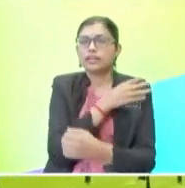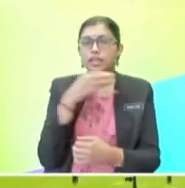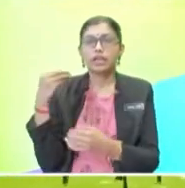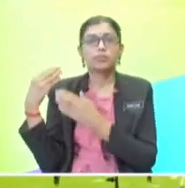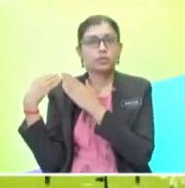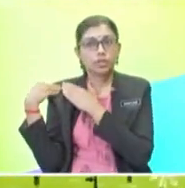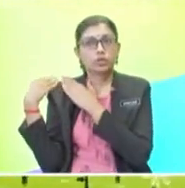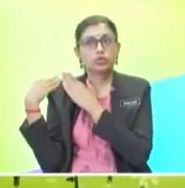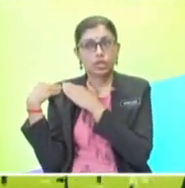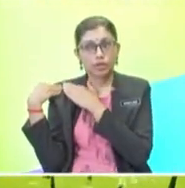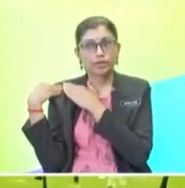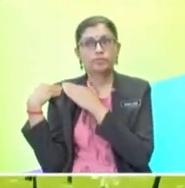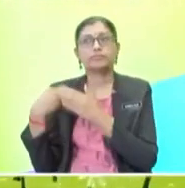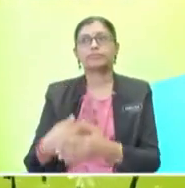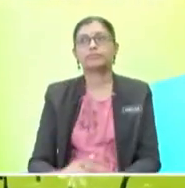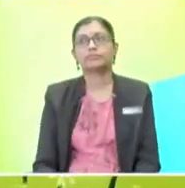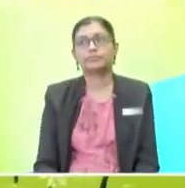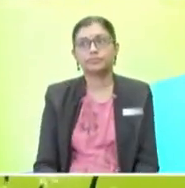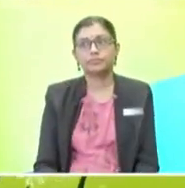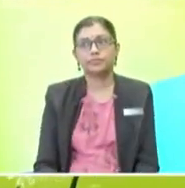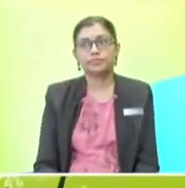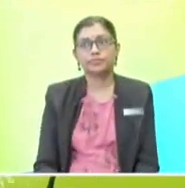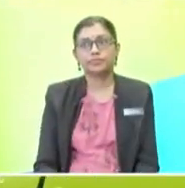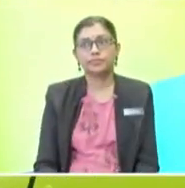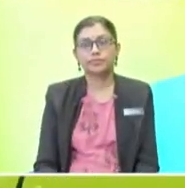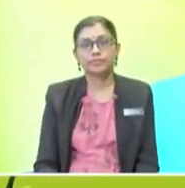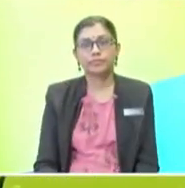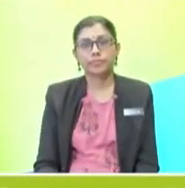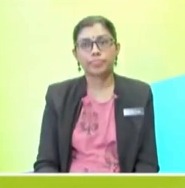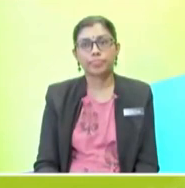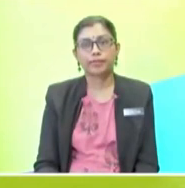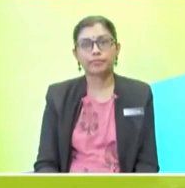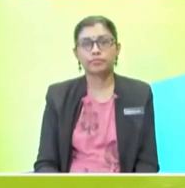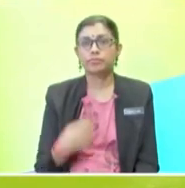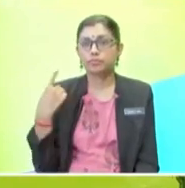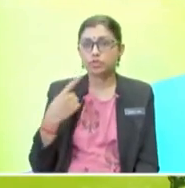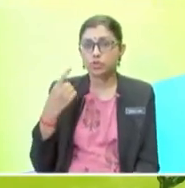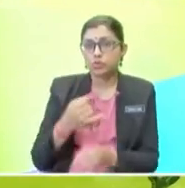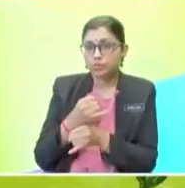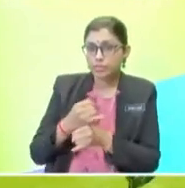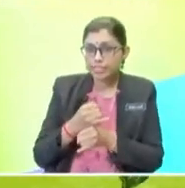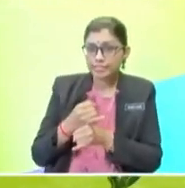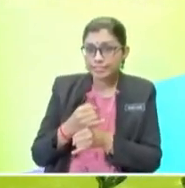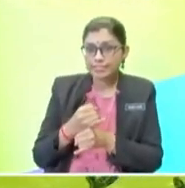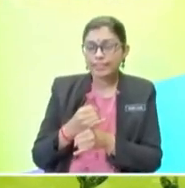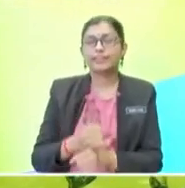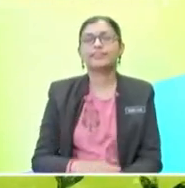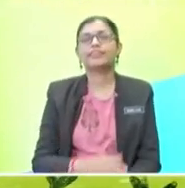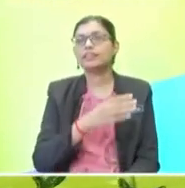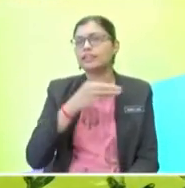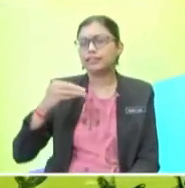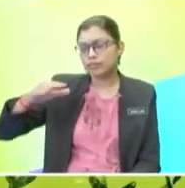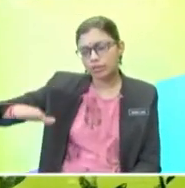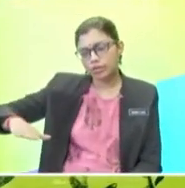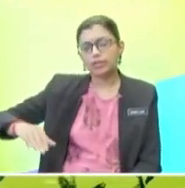jawab. Okey, lagi? Beliau sering menjaga saya dan adik dengan